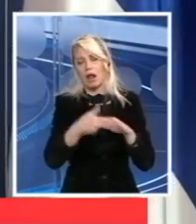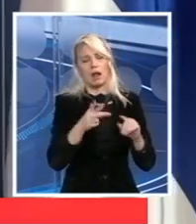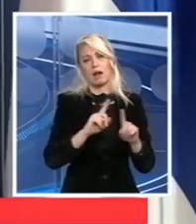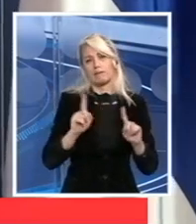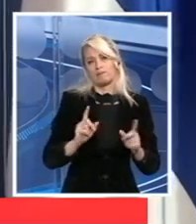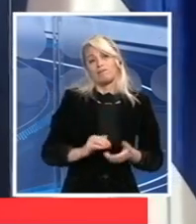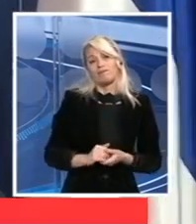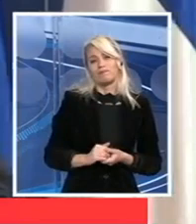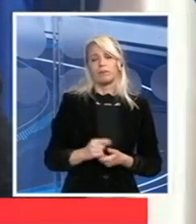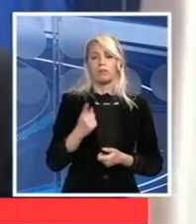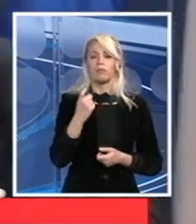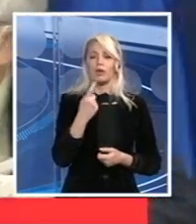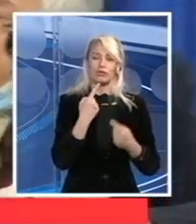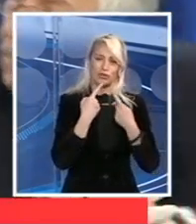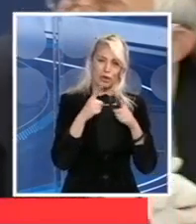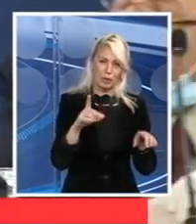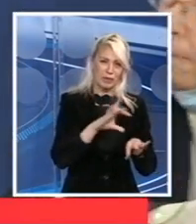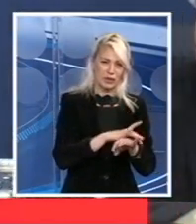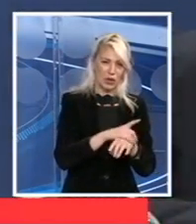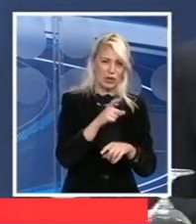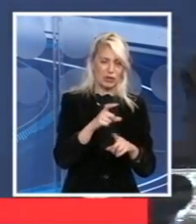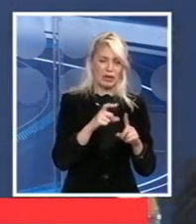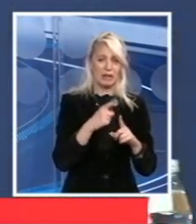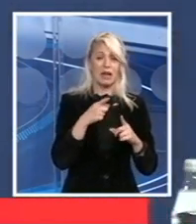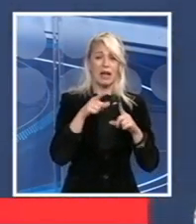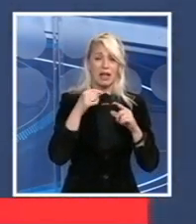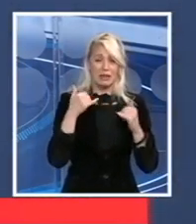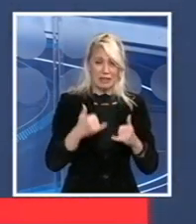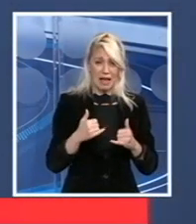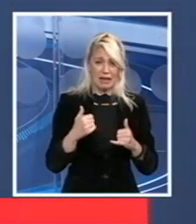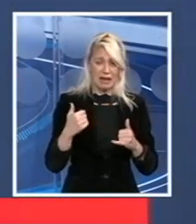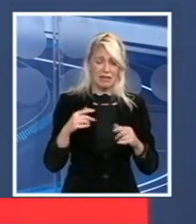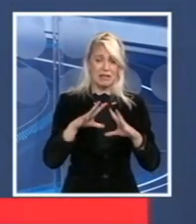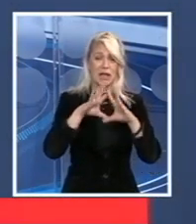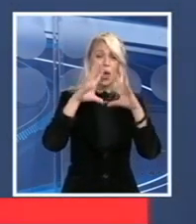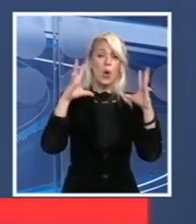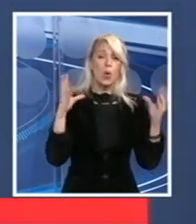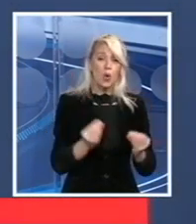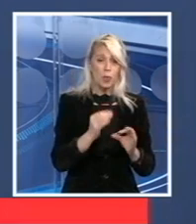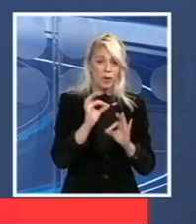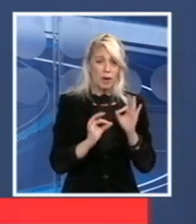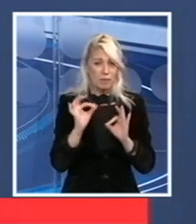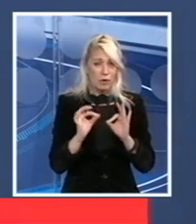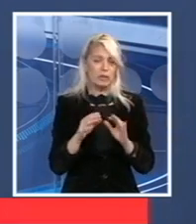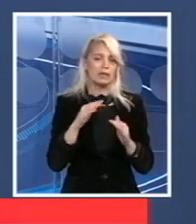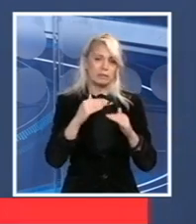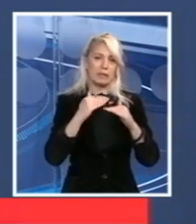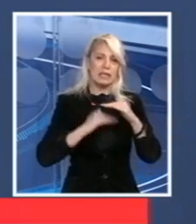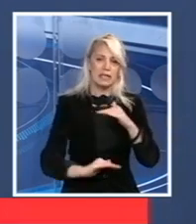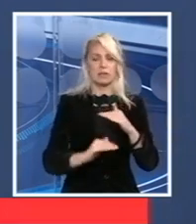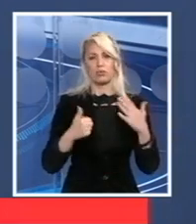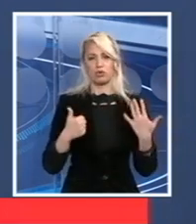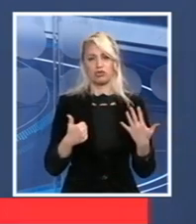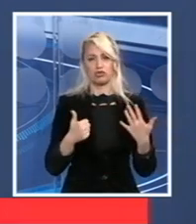jednom naglasiti da danas po prvi put ukupan procenat pozitivnosti jeste ispod 6%. Da.